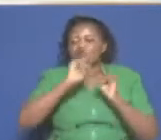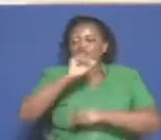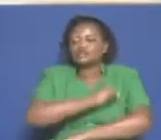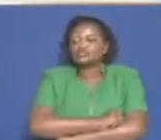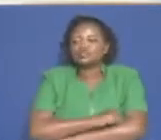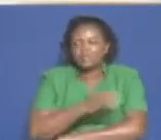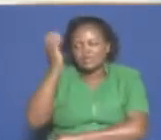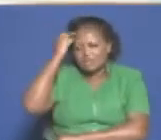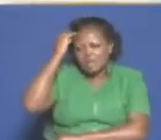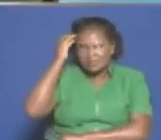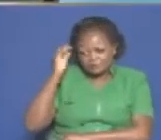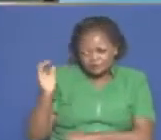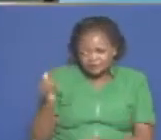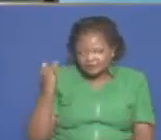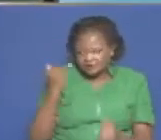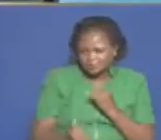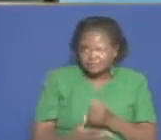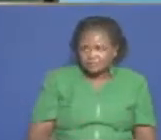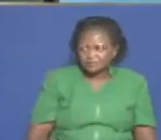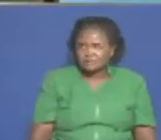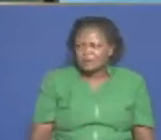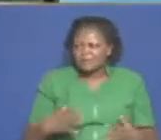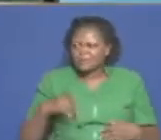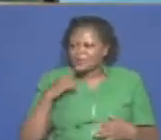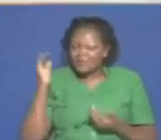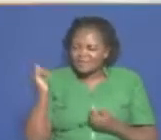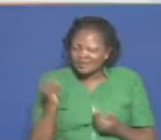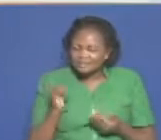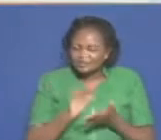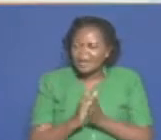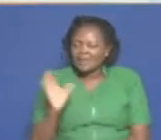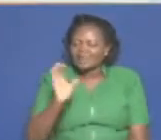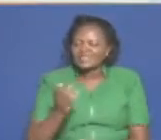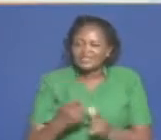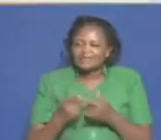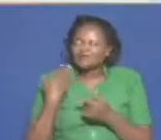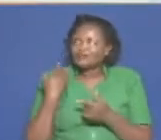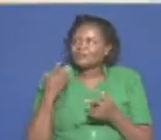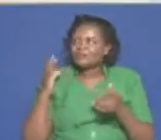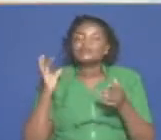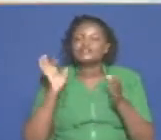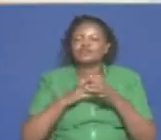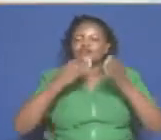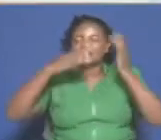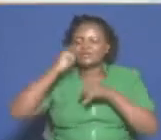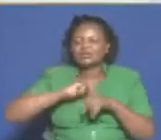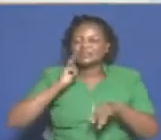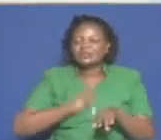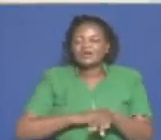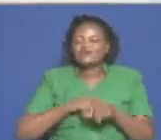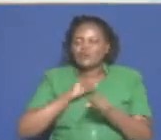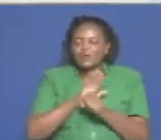mwisho ningependa pia kuuliza wale ambao wanatarajia kusimama na walikuwa already washa join these universities, inafika wakati wa corona